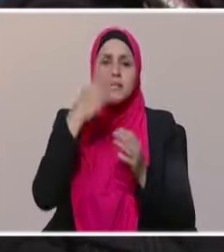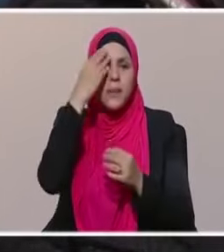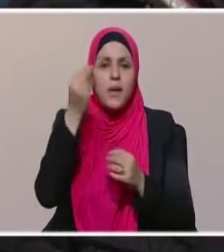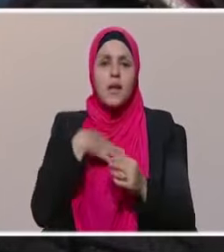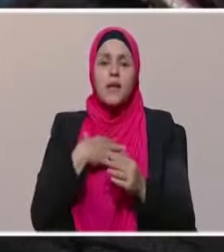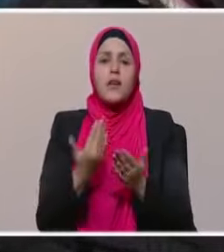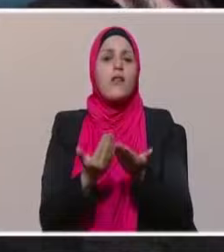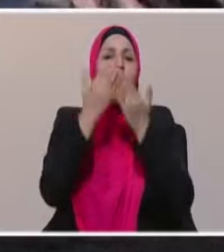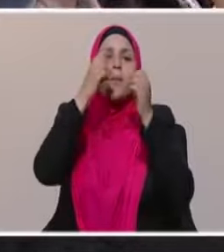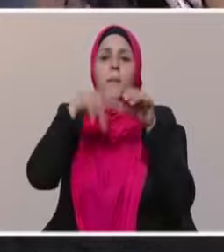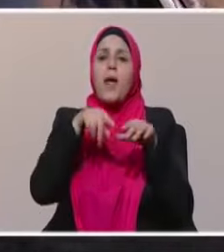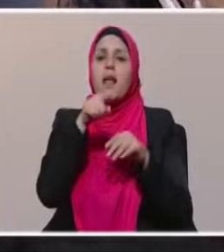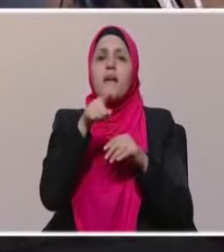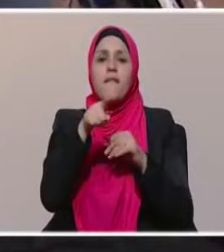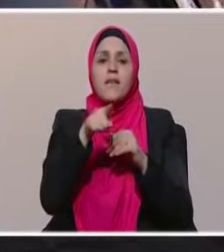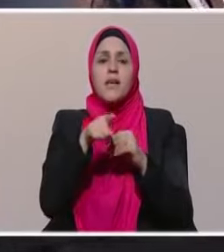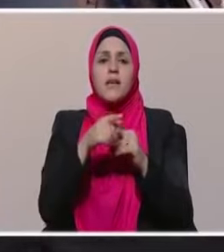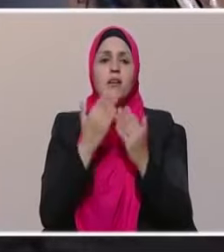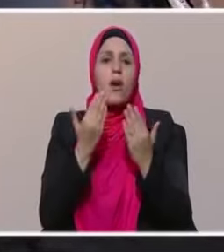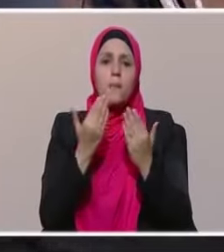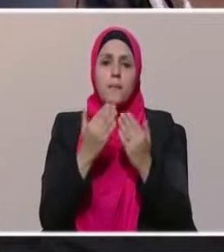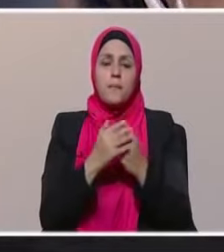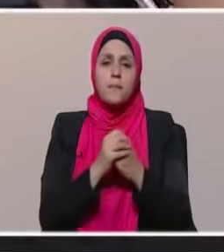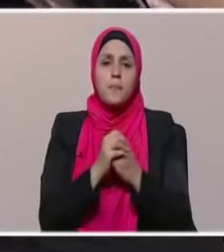أمي، ربنا يبارك لي فيك يا أمي.